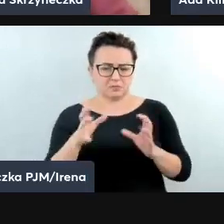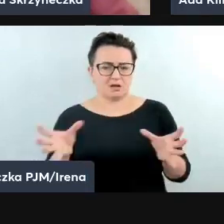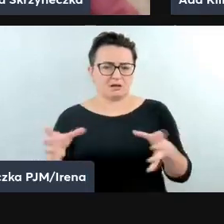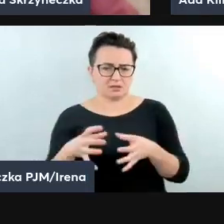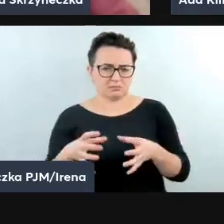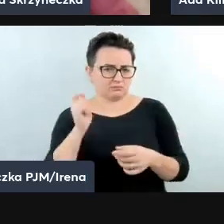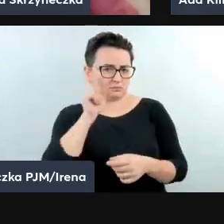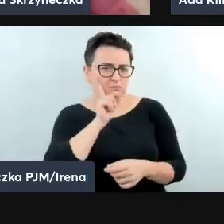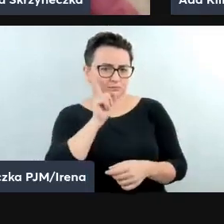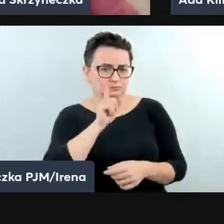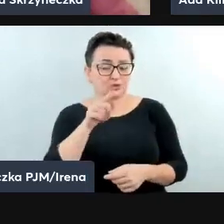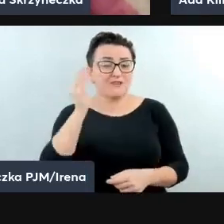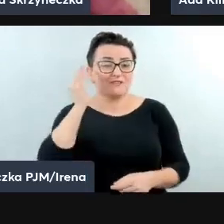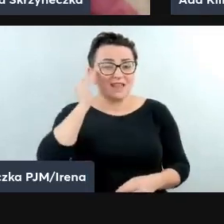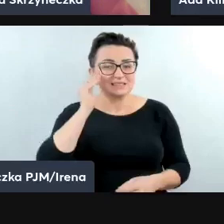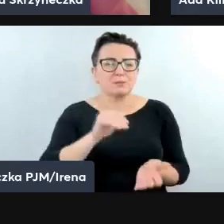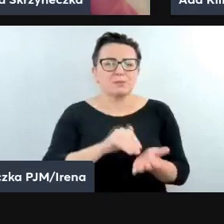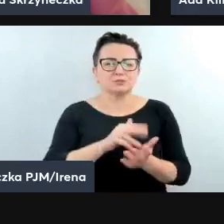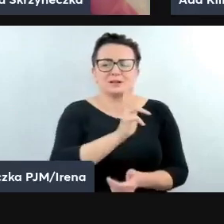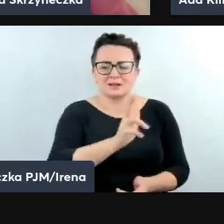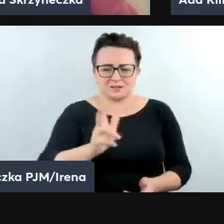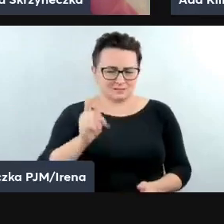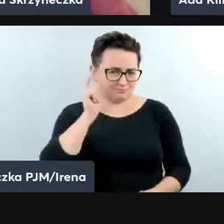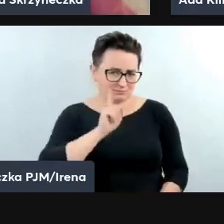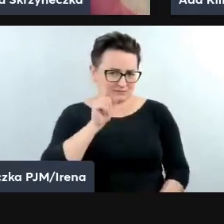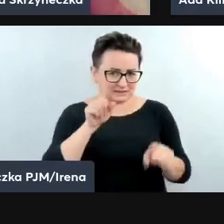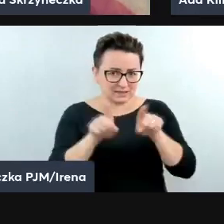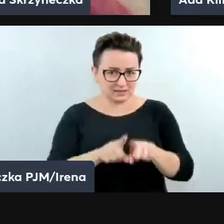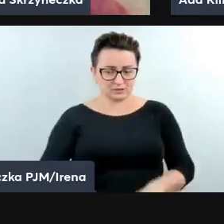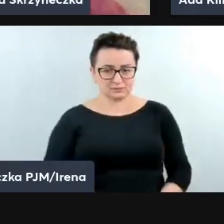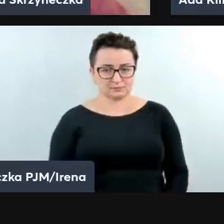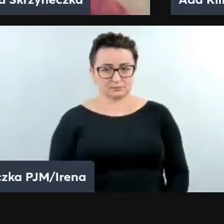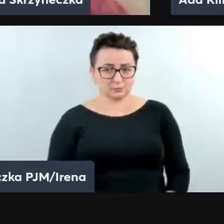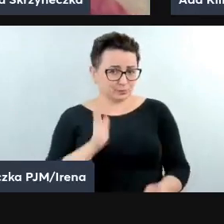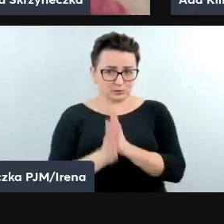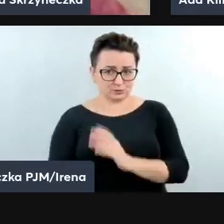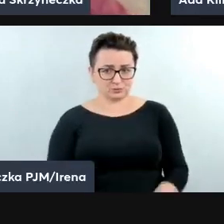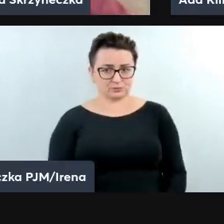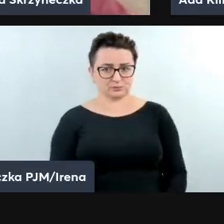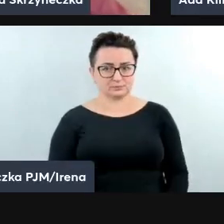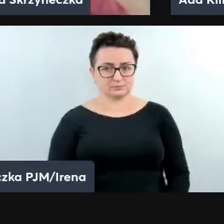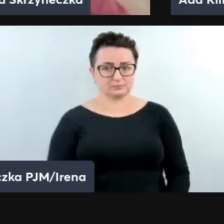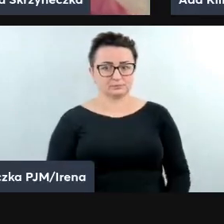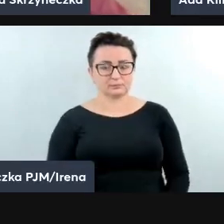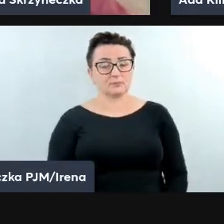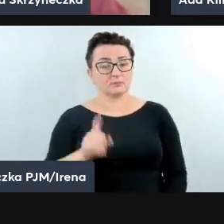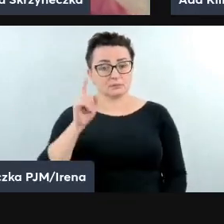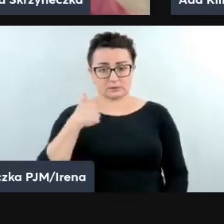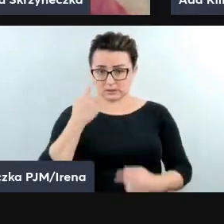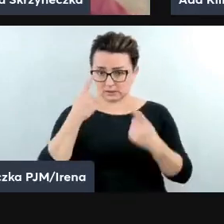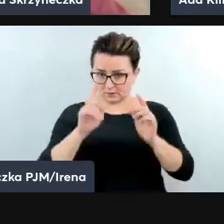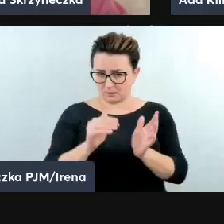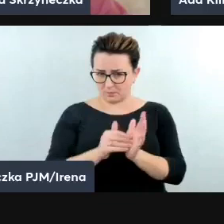wszystkim i tyle, nie? Ale zauważam taką potrzebę, szczególnie właściwie tylko w podstawówce, w tych pierwszych